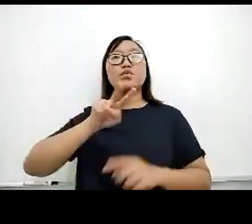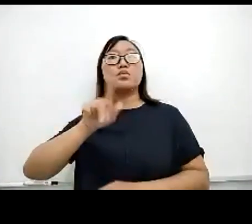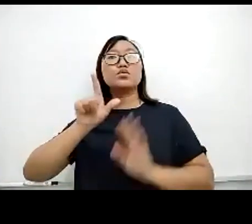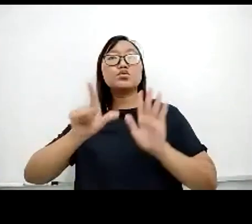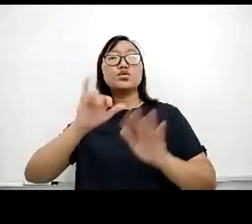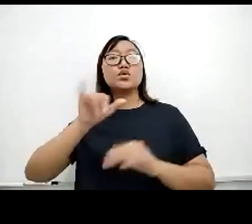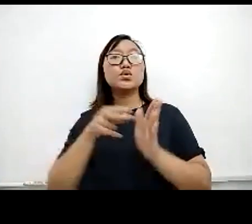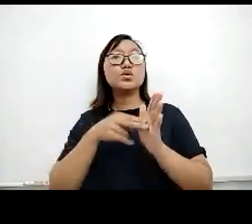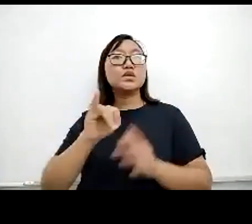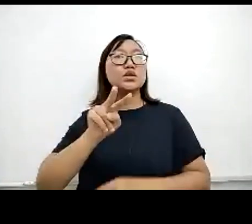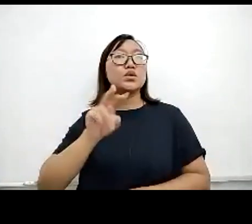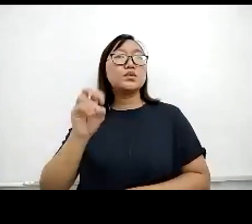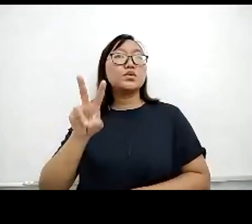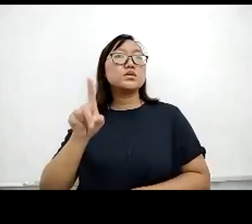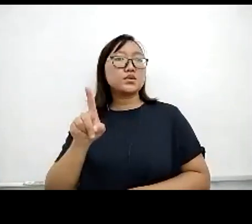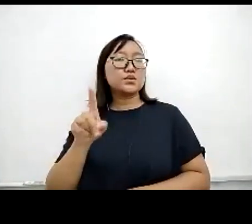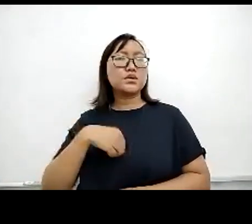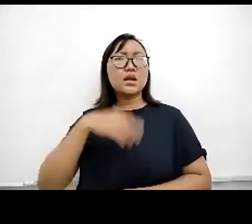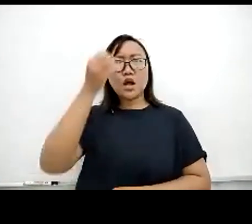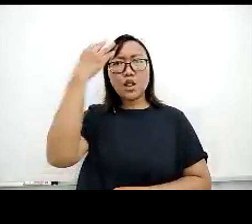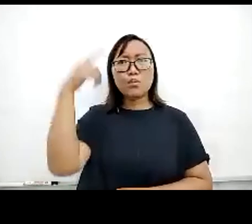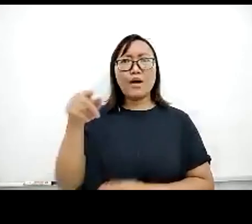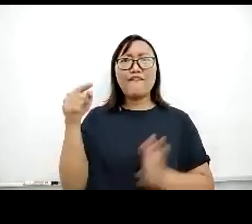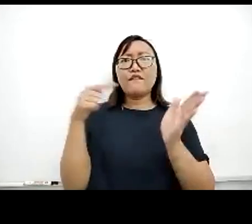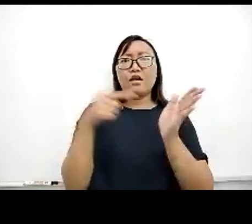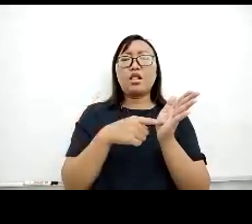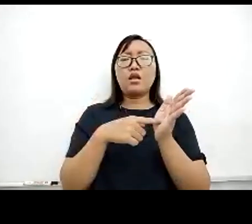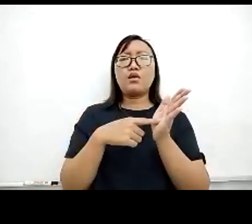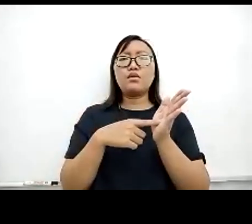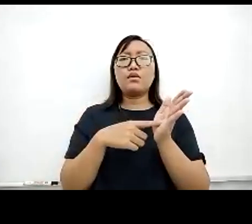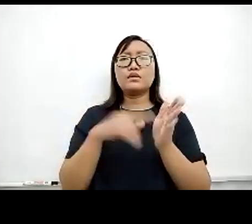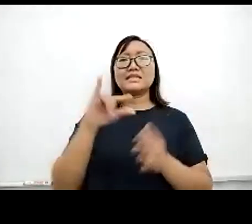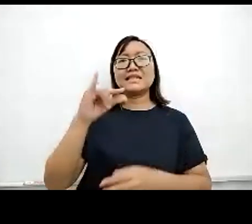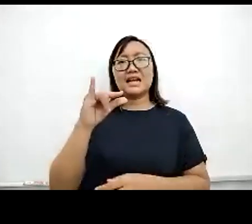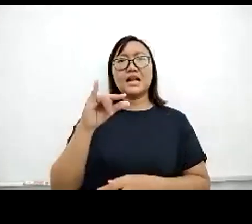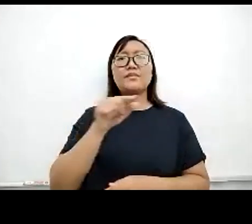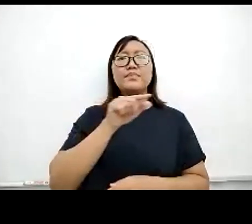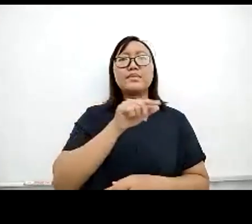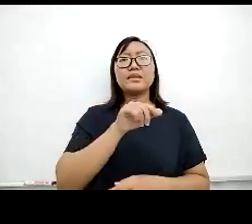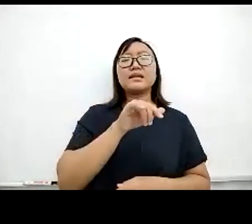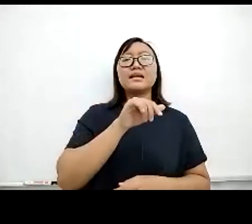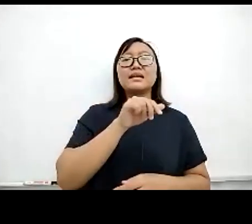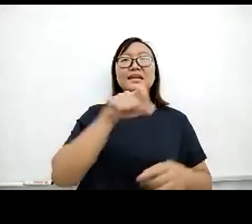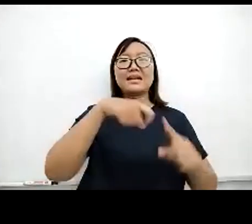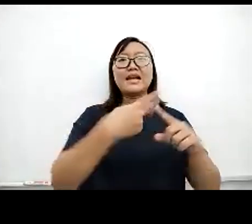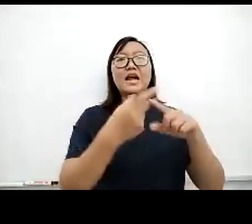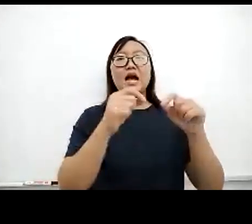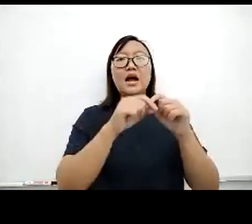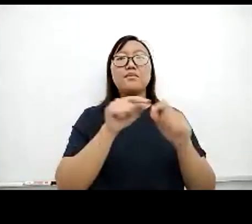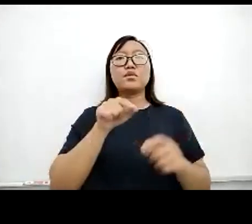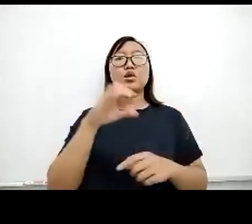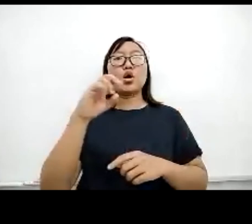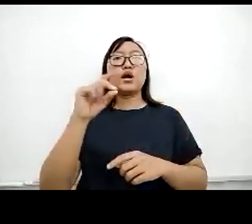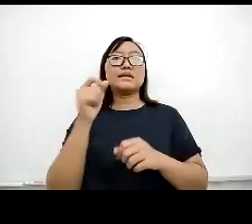saat itu juga jangan lupa follow instagram dan sosial media kita diet cave underscore org2 untuk